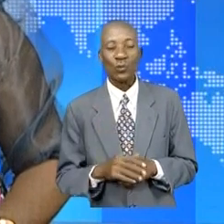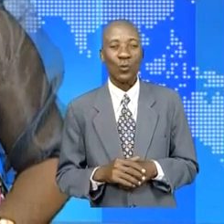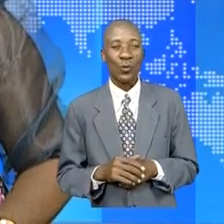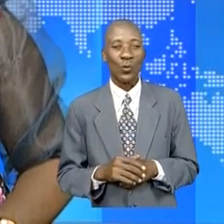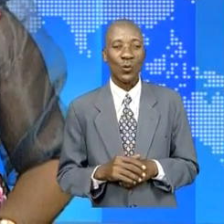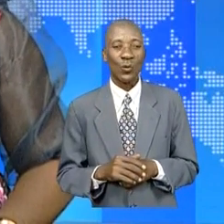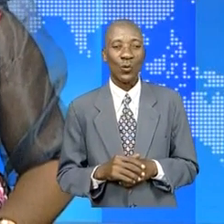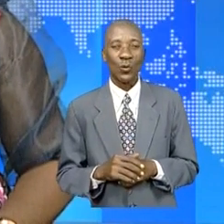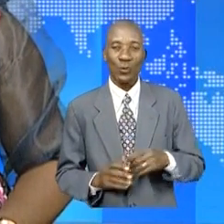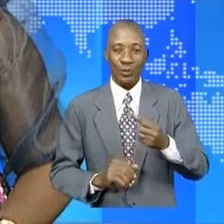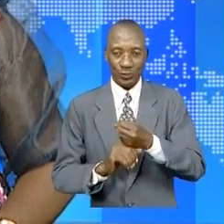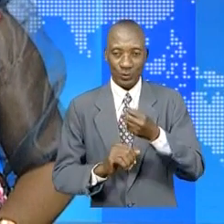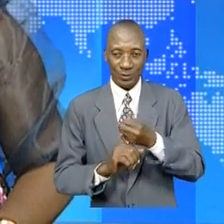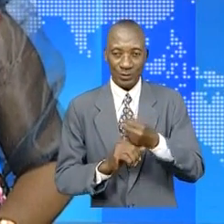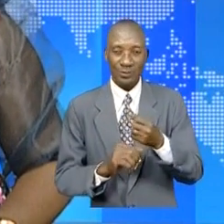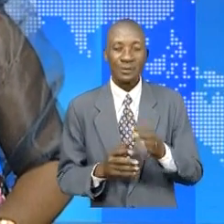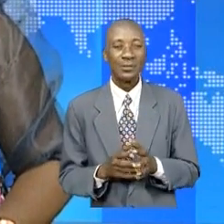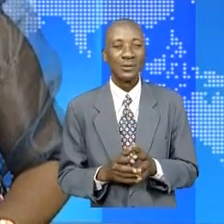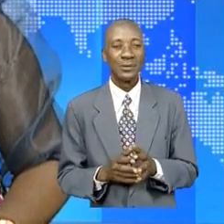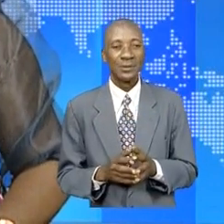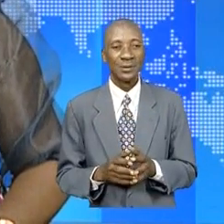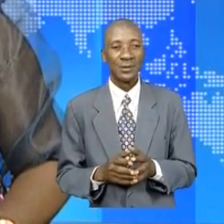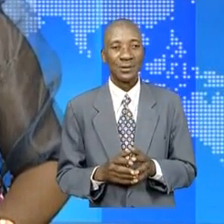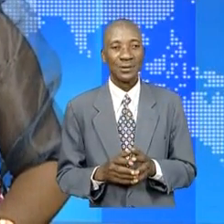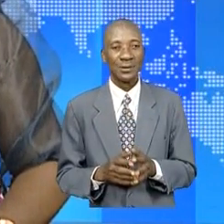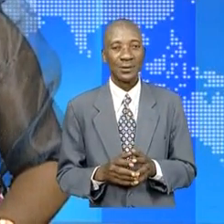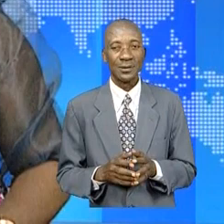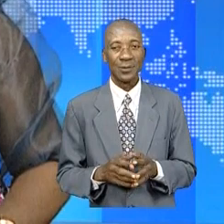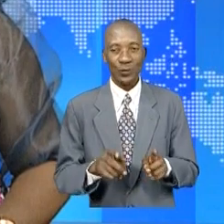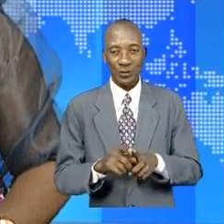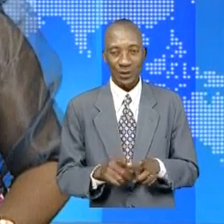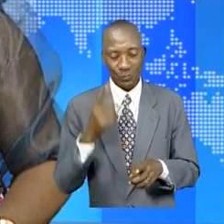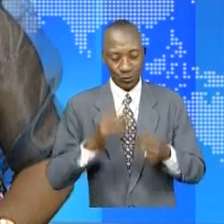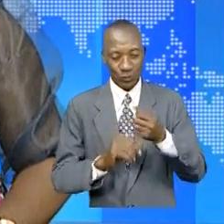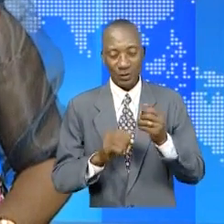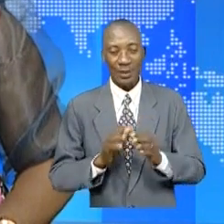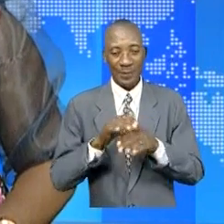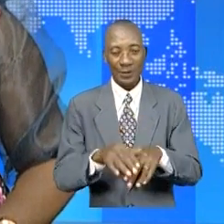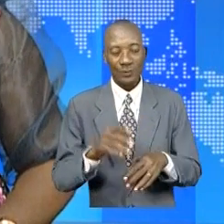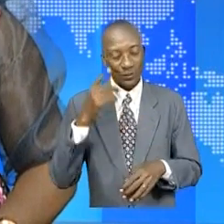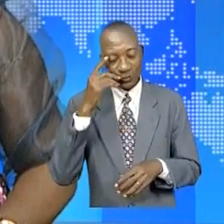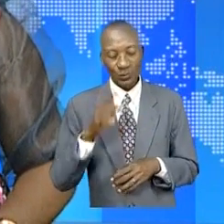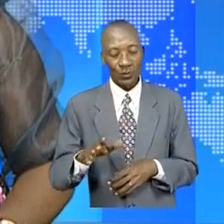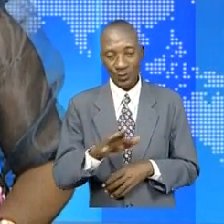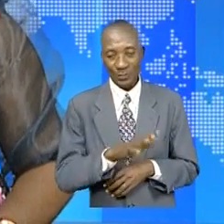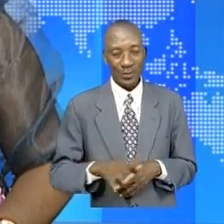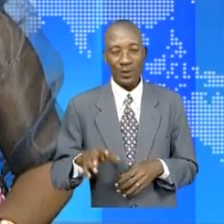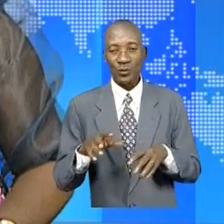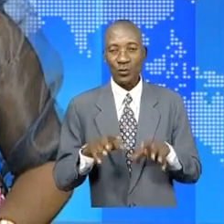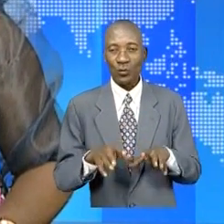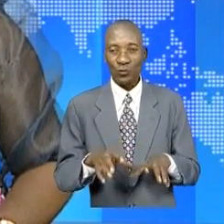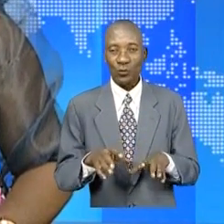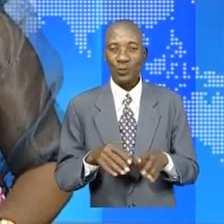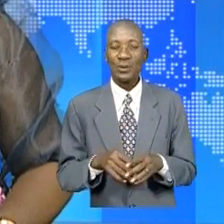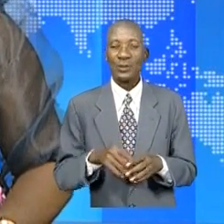2026-2027. Le gouvernement de la République démocratique du Congo exprime toute sa gratitude à tous les pays partenaires qui lui